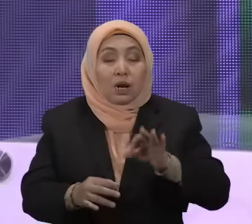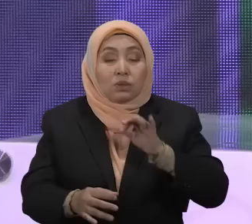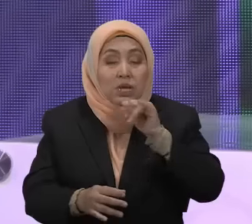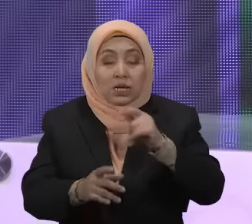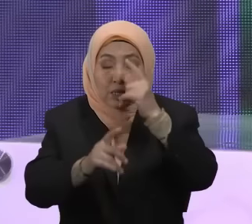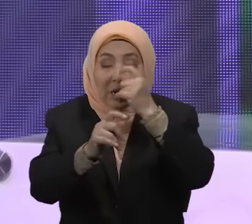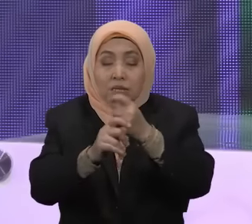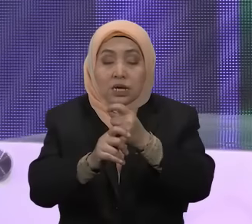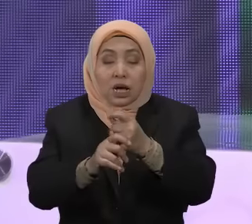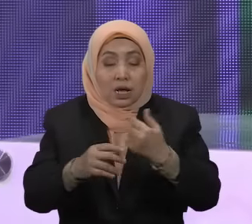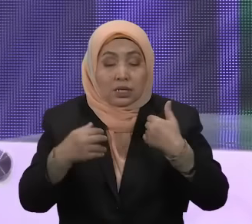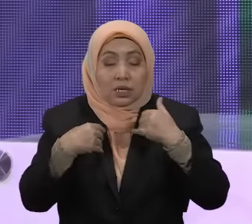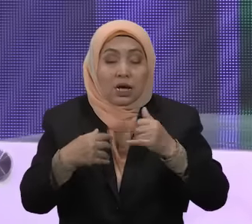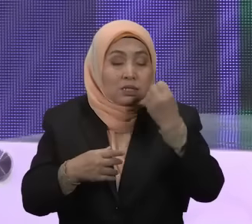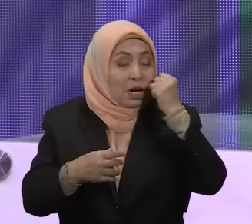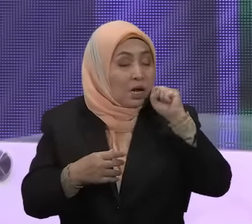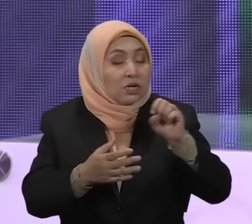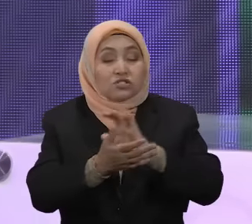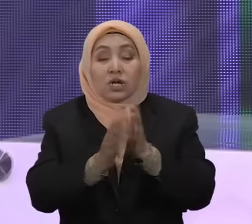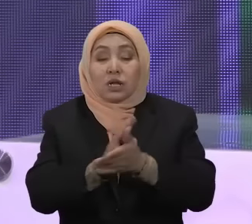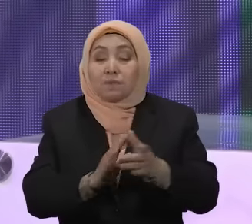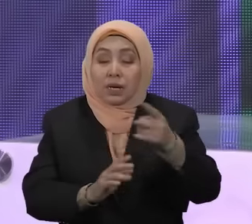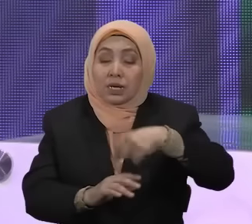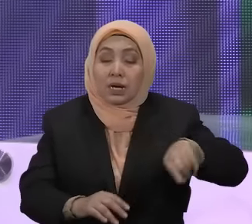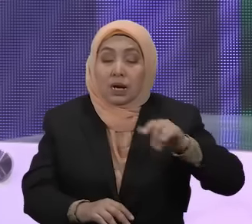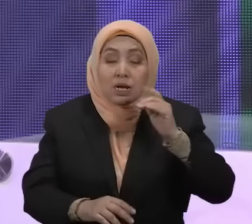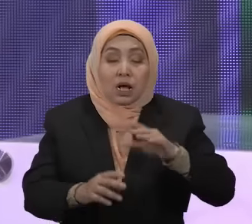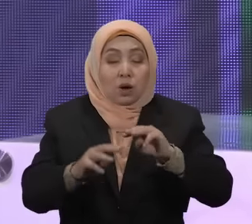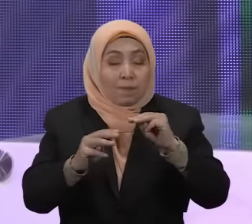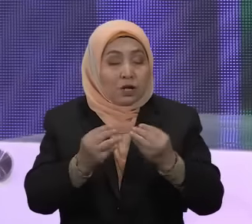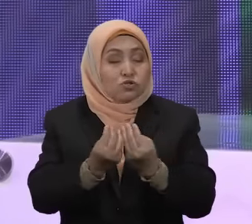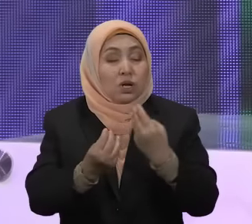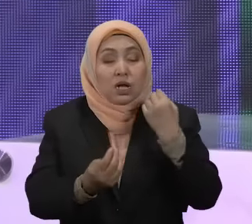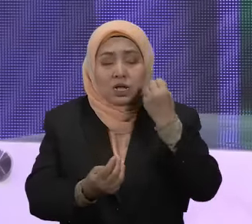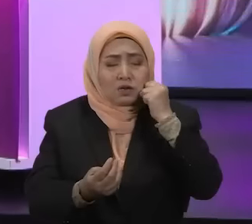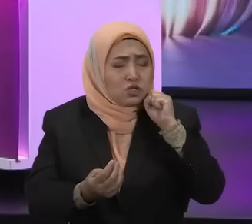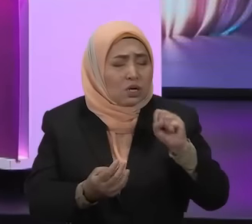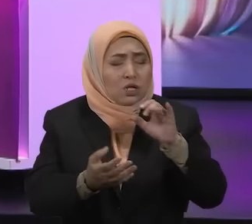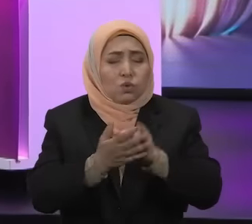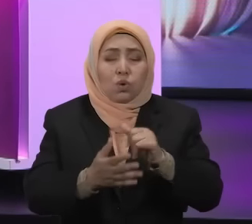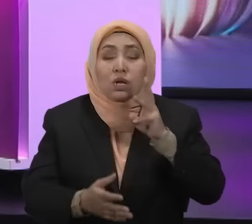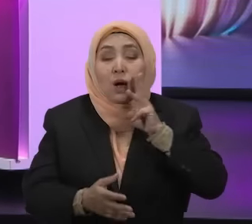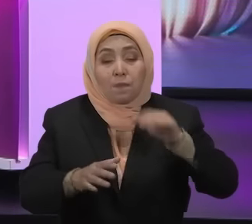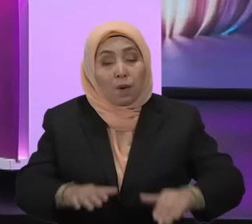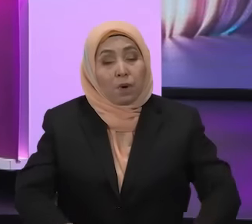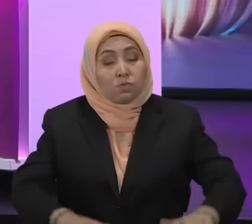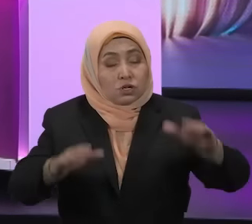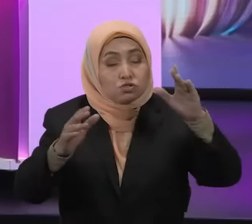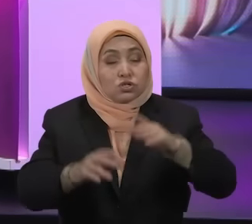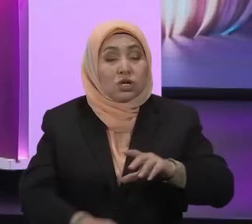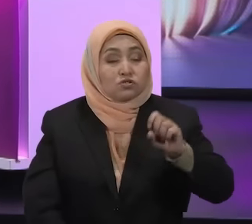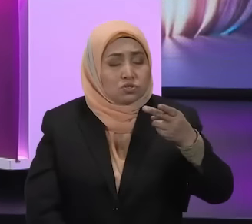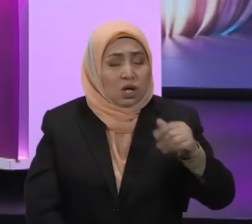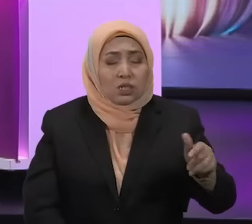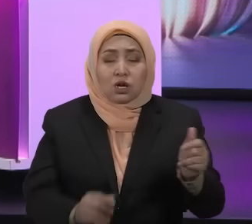tak ditaati, ada yang derhaka, maka mereka akan, kaum-kaum yang derhaka itu akan dimusnahkan dengan banjir, dengan